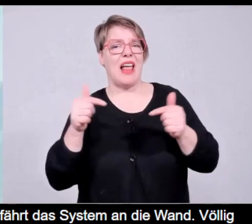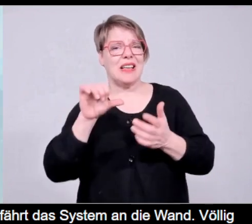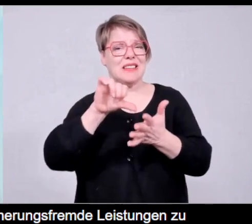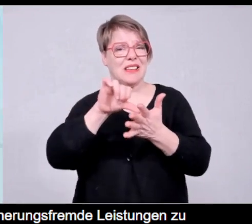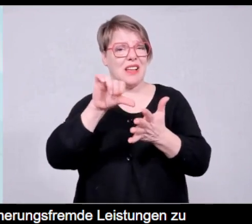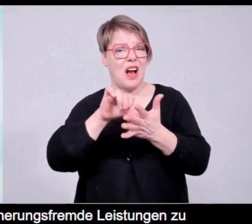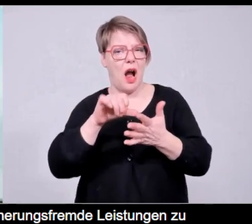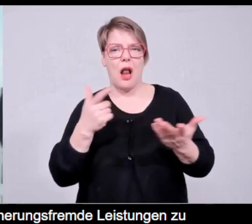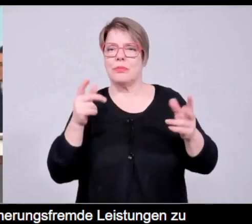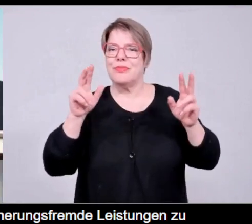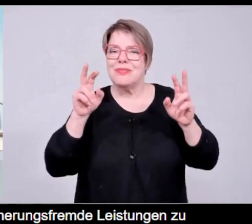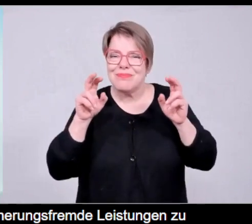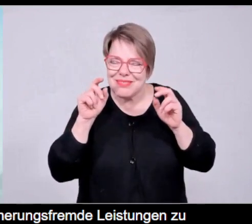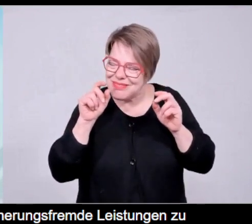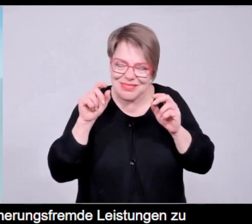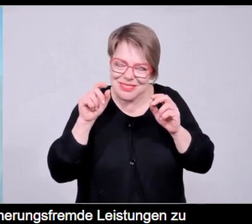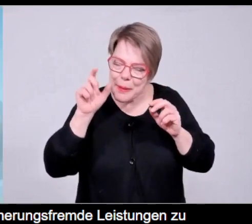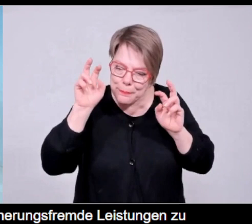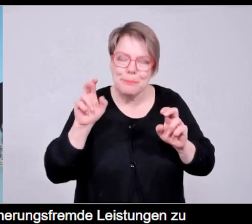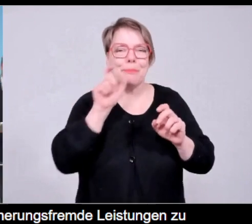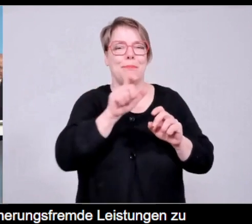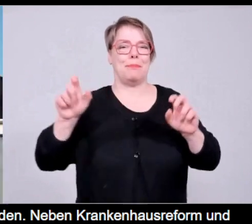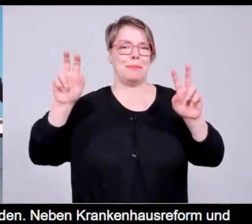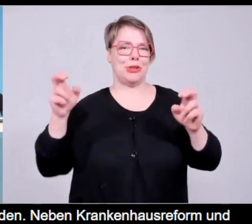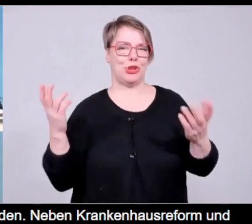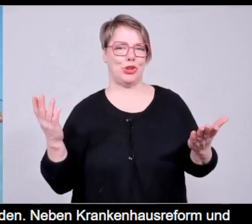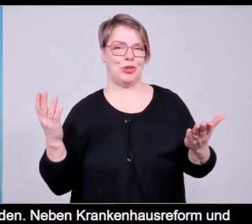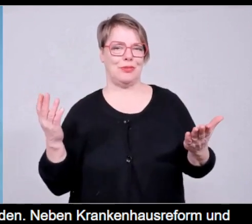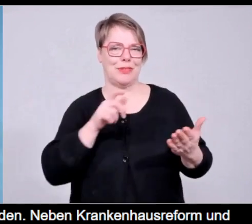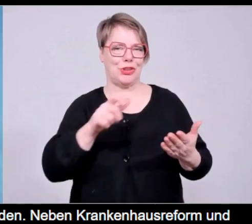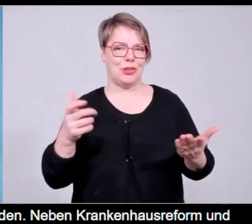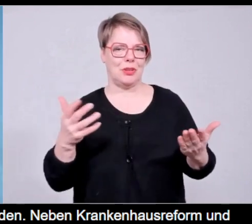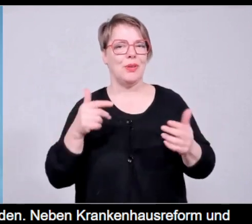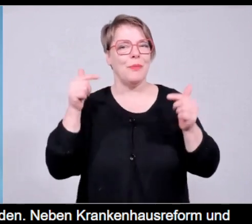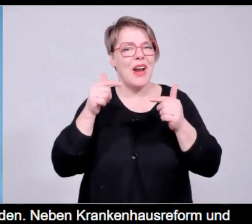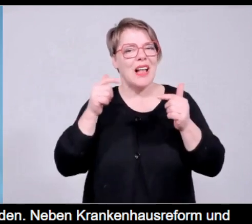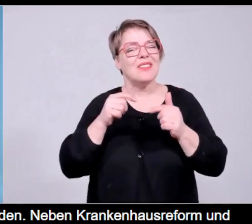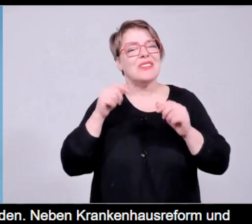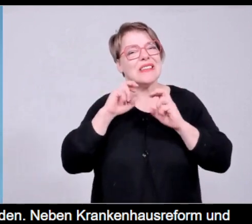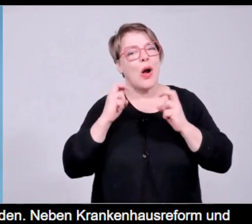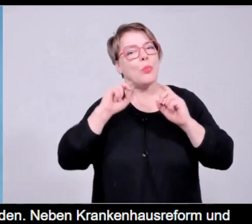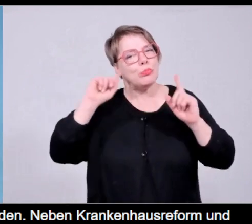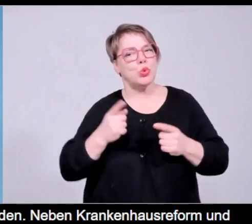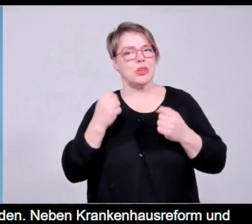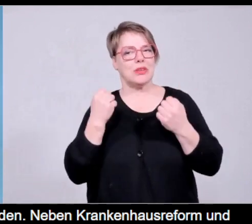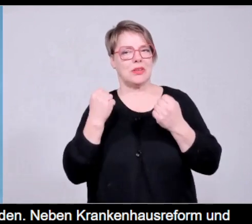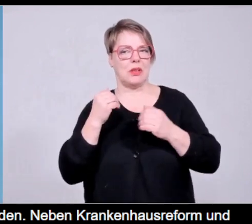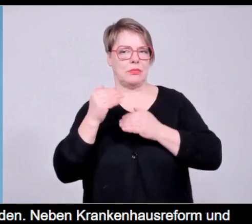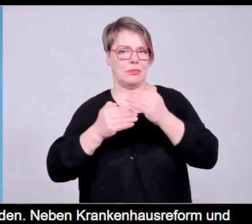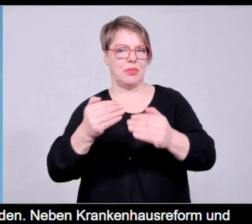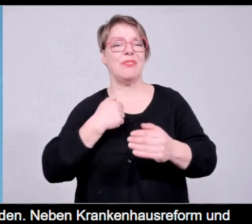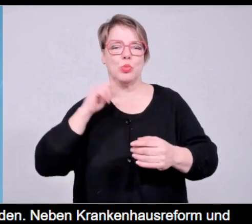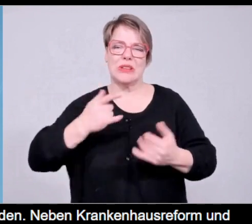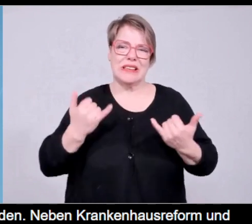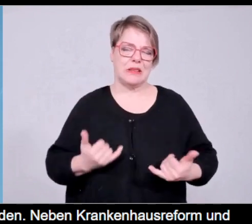Vielen Dank. Herr Staatsminister Füracker, bitte. Ja, meine sehr verehrten Damen und Herren. Ich darf heute berichten über das größte Steuerprojekt, denke ich,